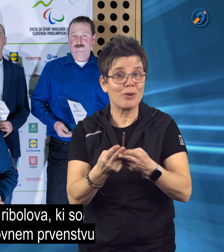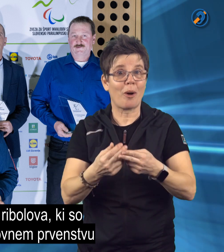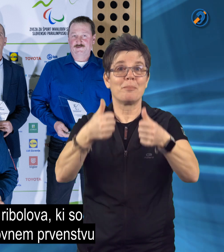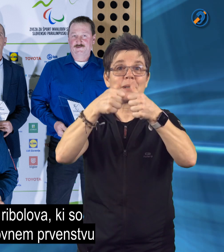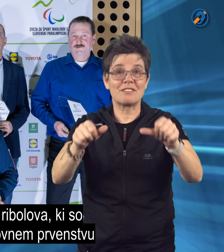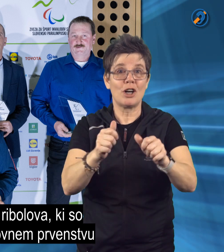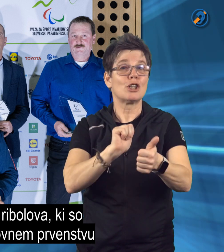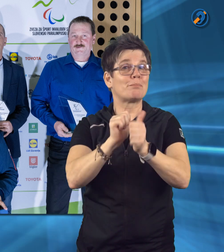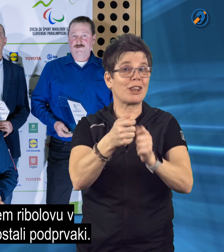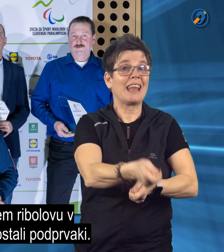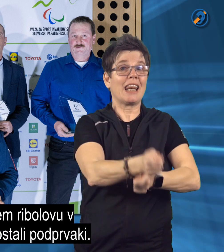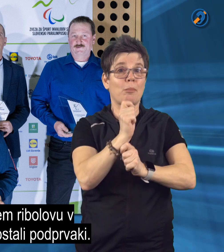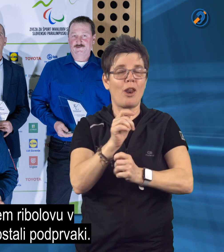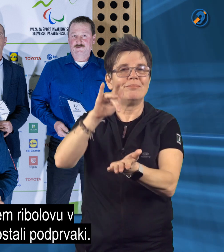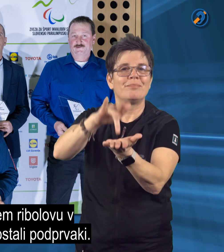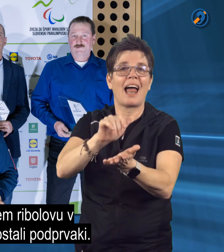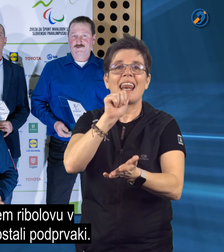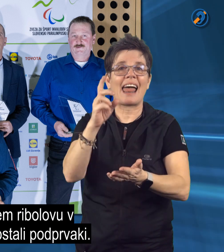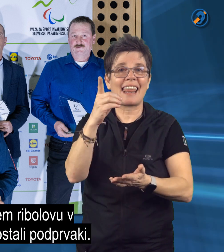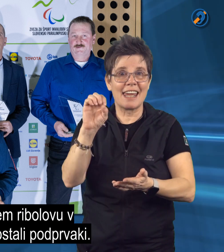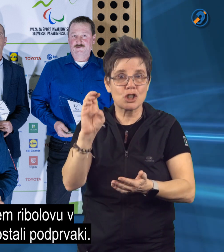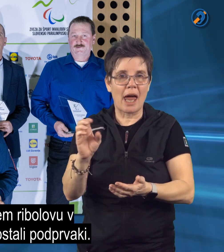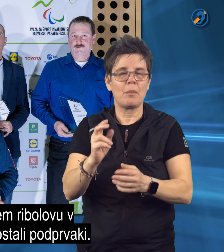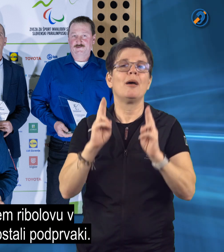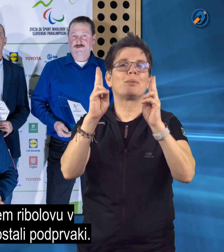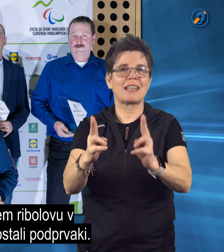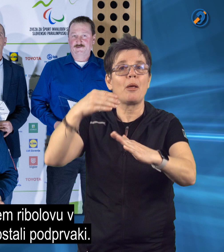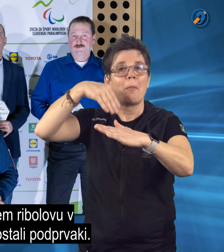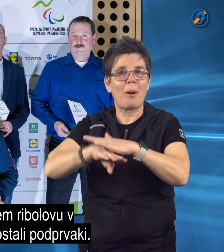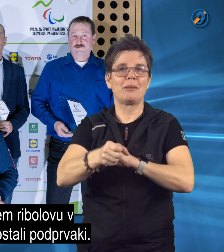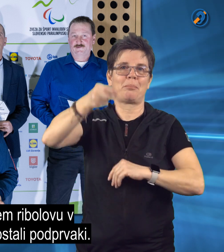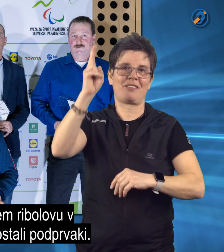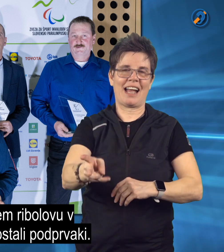športnem ribolovu v Radečah postali podprvaki.